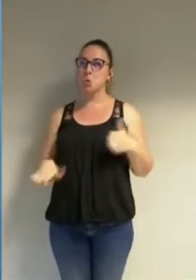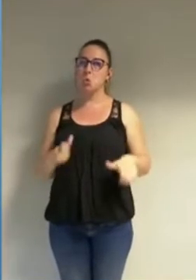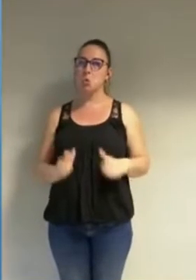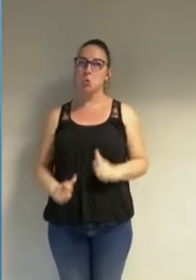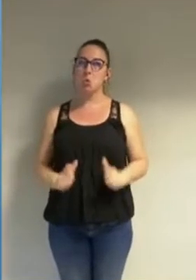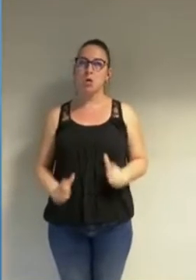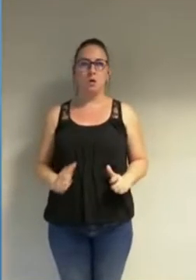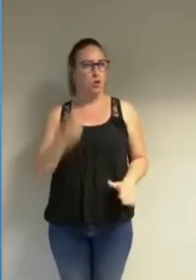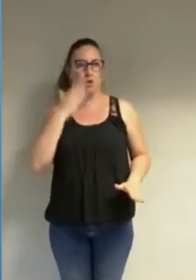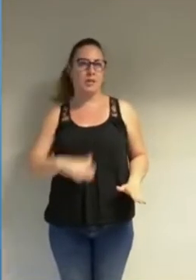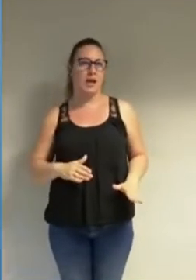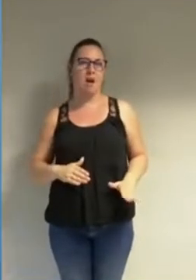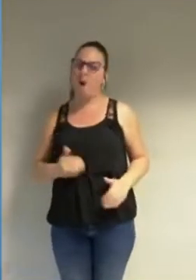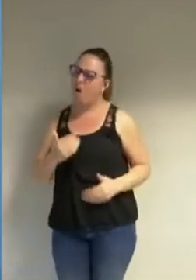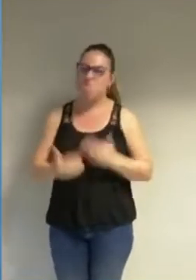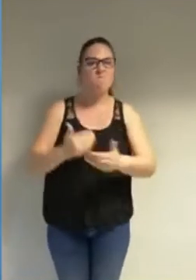d'avoir avancé